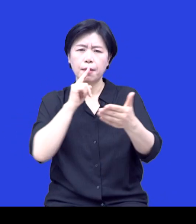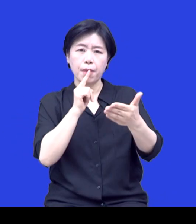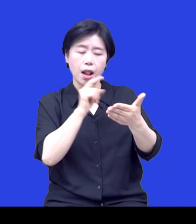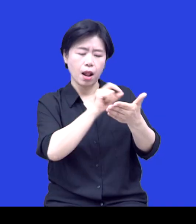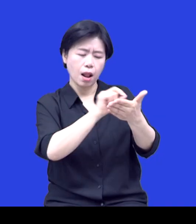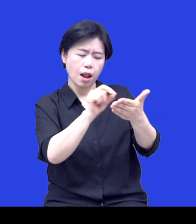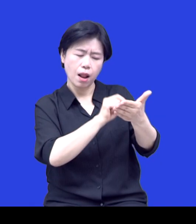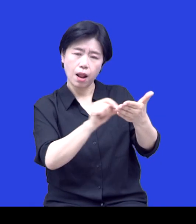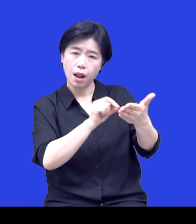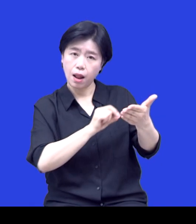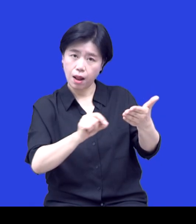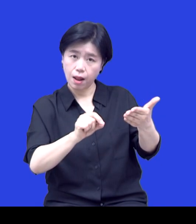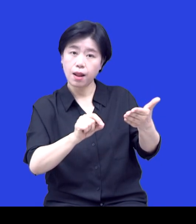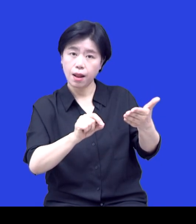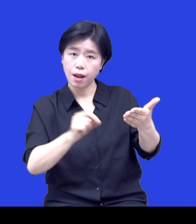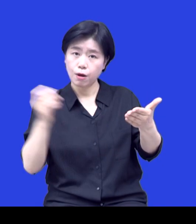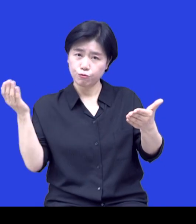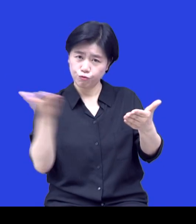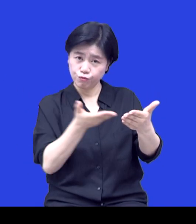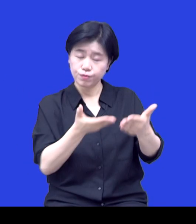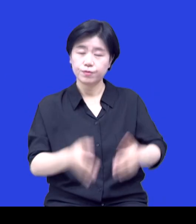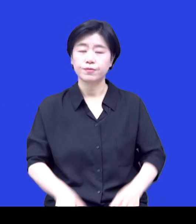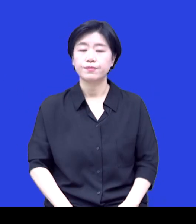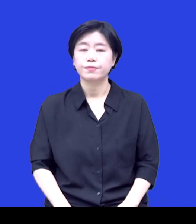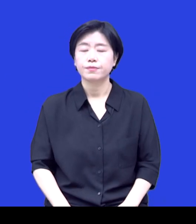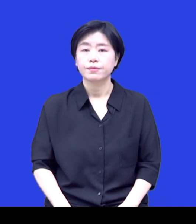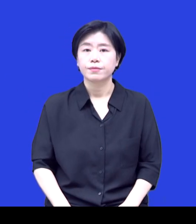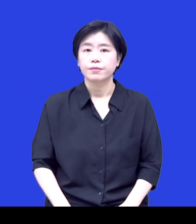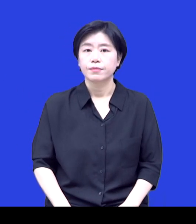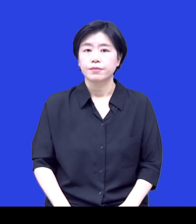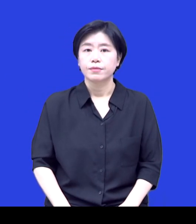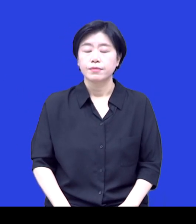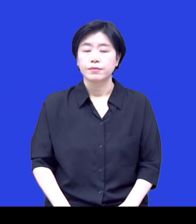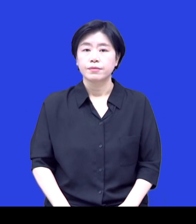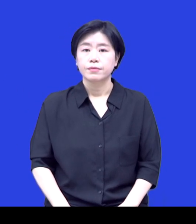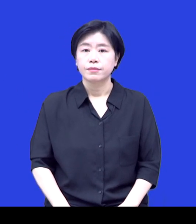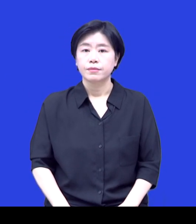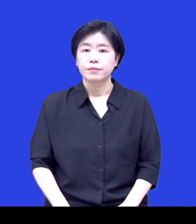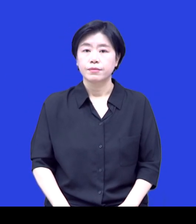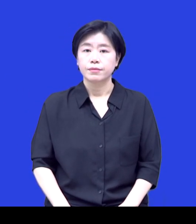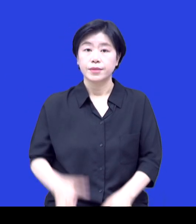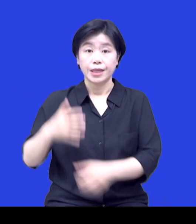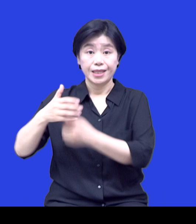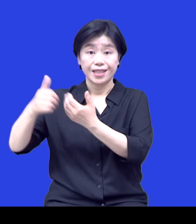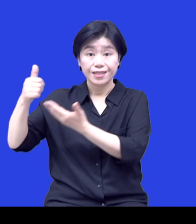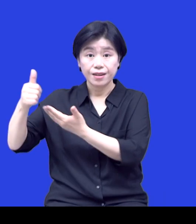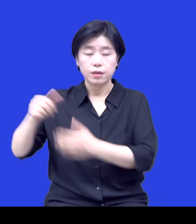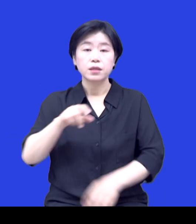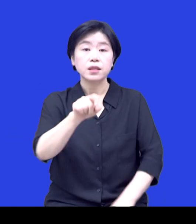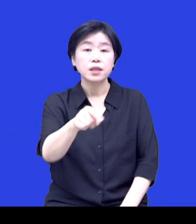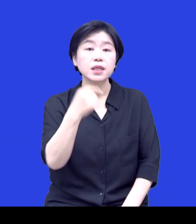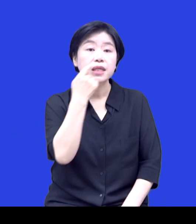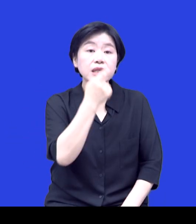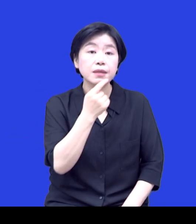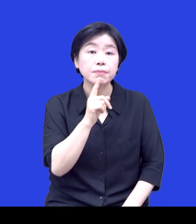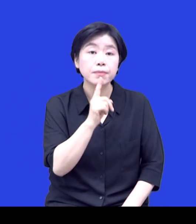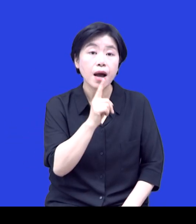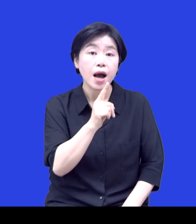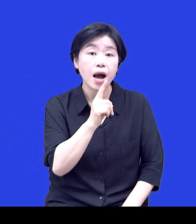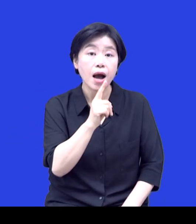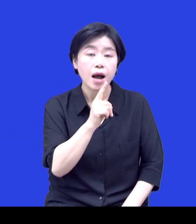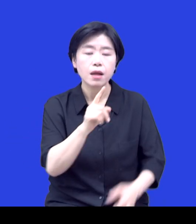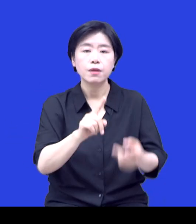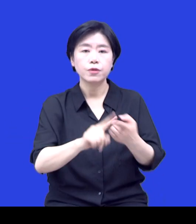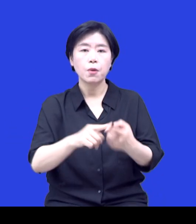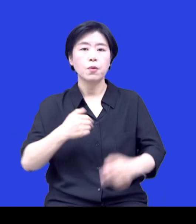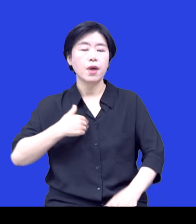개 안 되는데 아까 그 초반에 인용하신 말씀처럼 예, 너희가- 하나님께서 예. 네 입에서 들리는 대로 내가 행하리라.